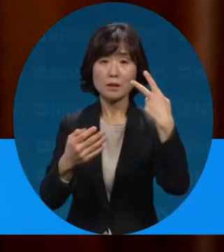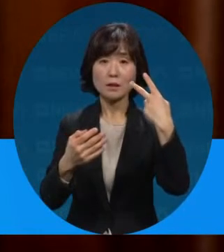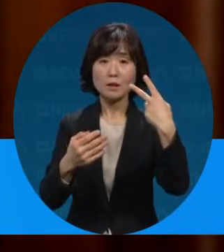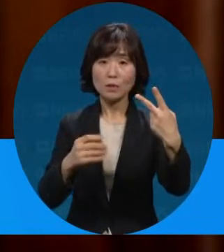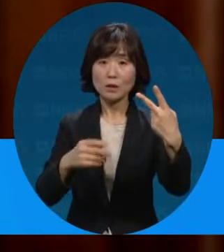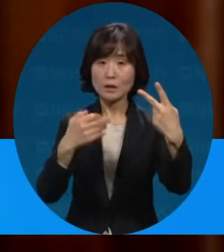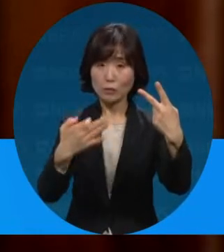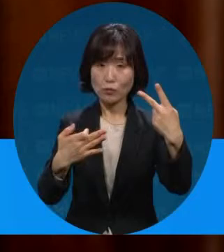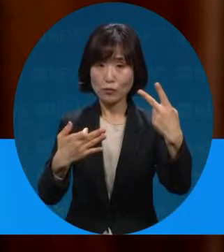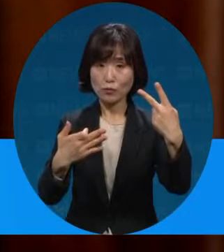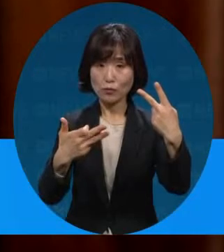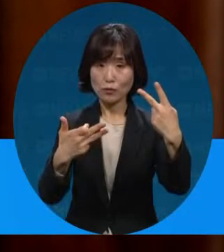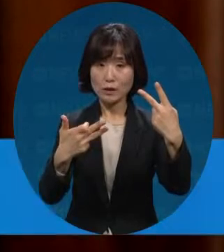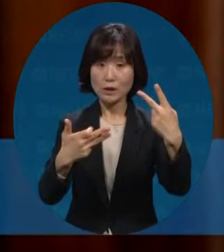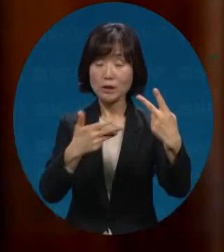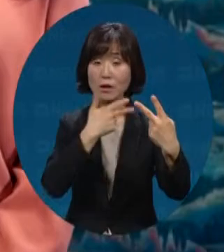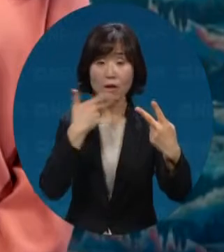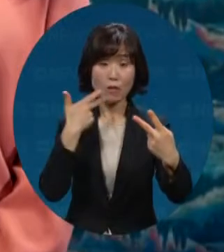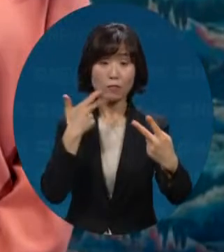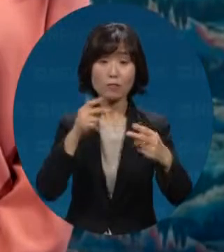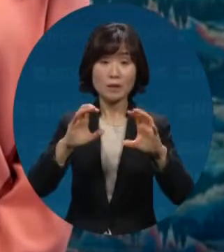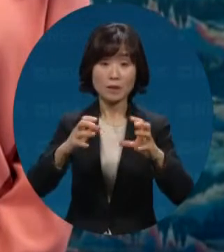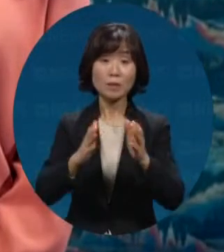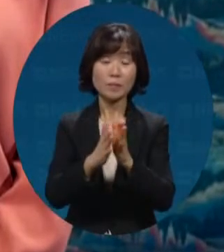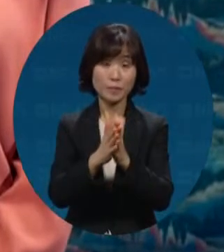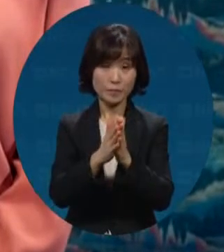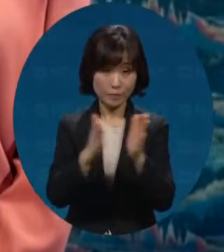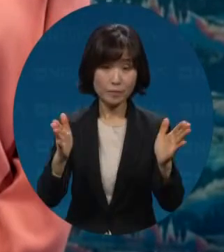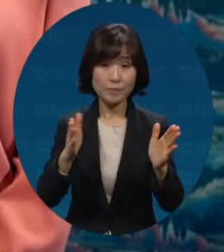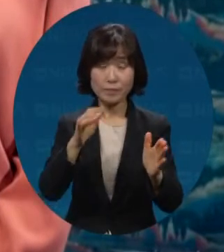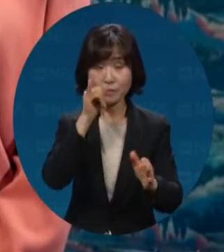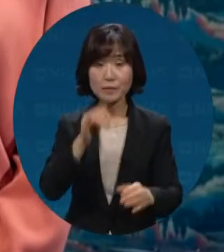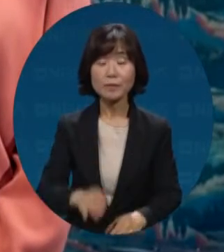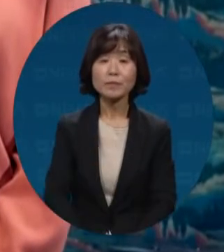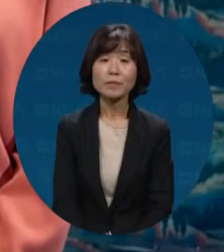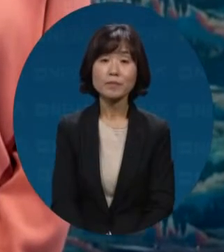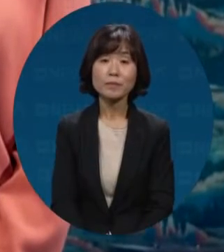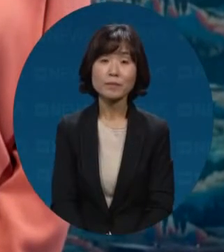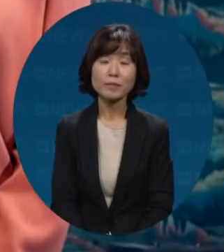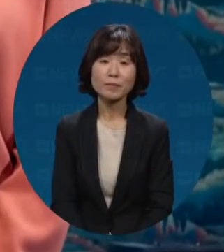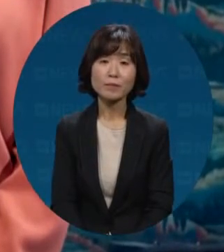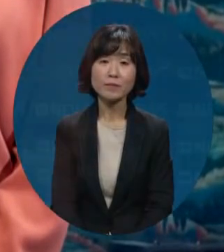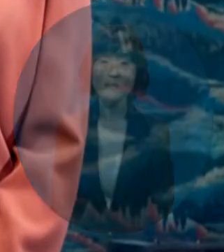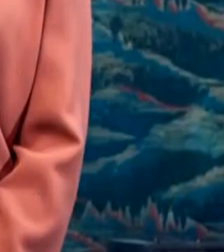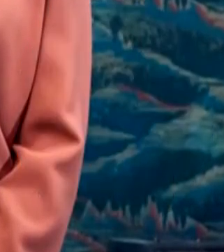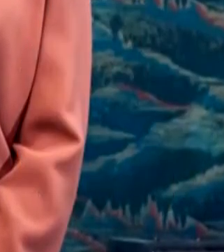사우스뱅크 센터 로열 페스티벌 홀에서 개최됩니다. 지금까지 글로벌 브리핑이었습니다.